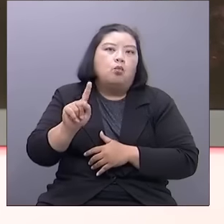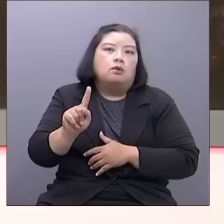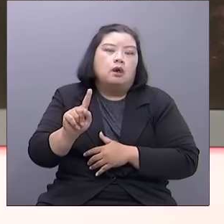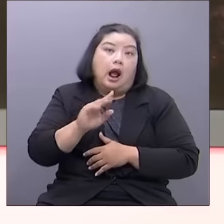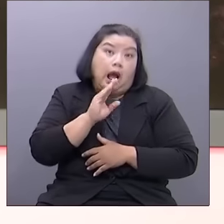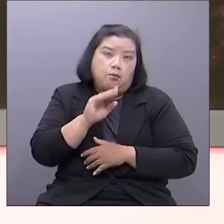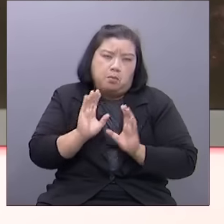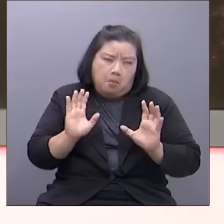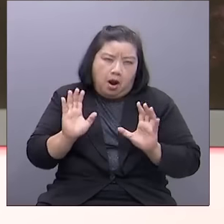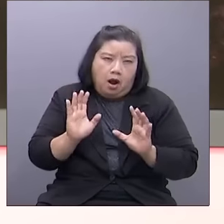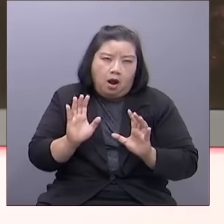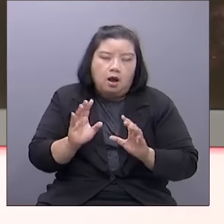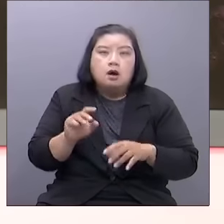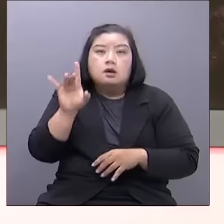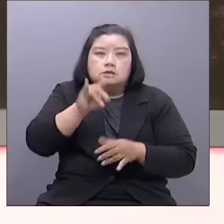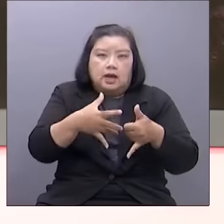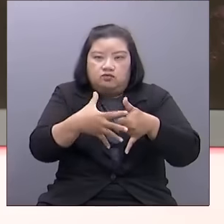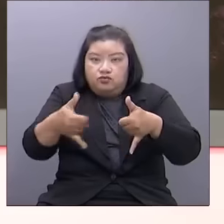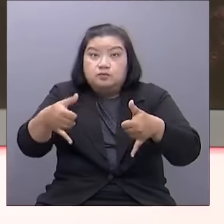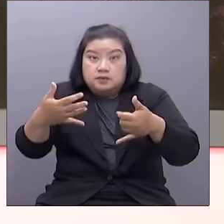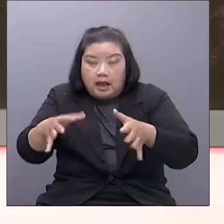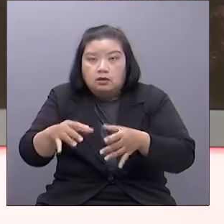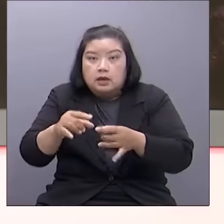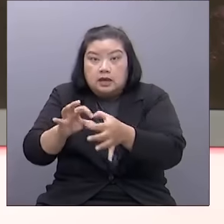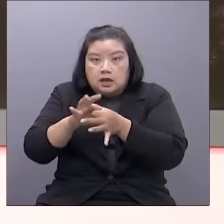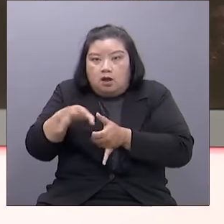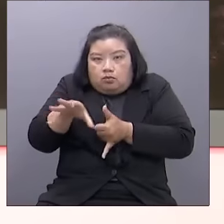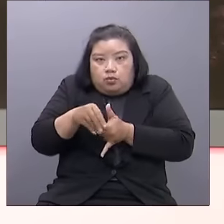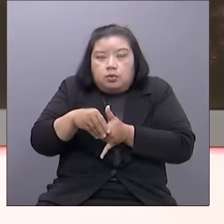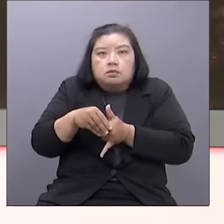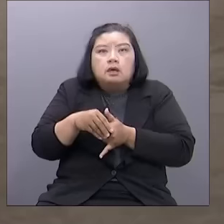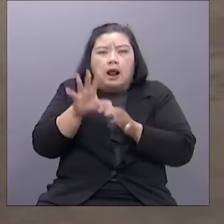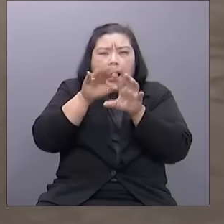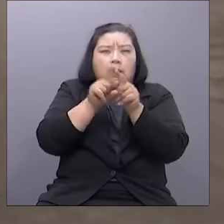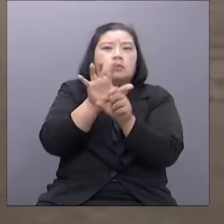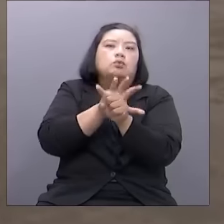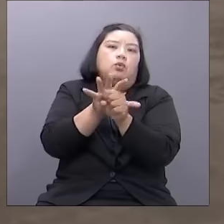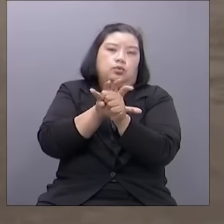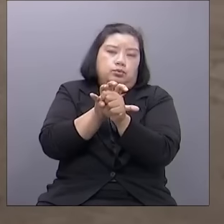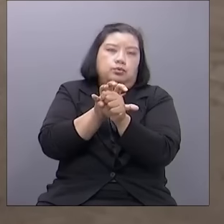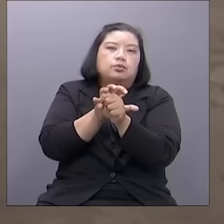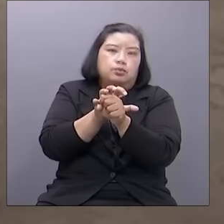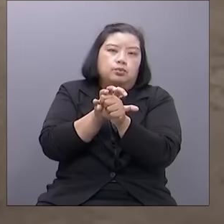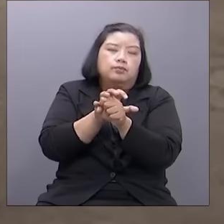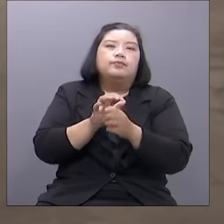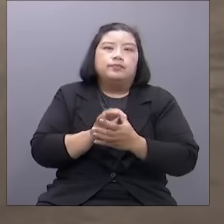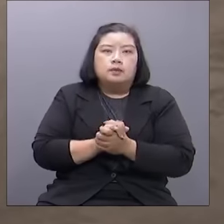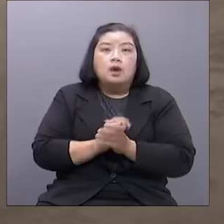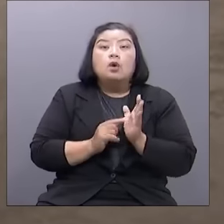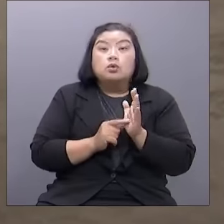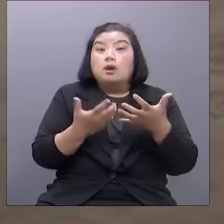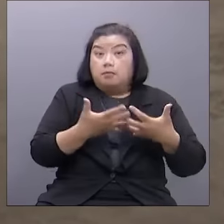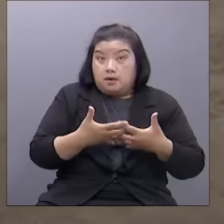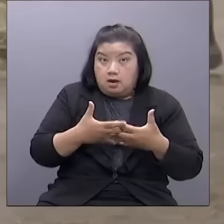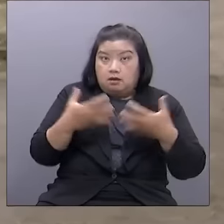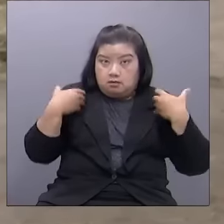าสู่คนได้ง่ายขึ้นไม่ต่างจากการรับมือกับการแพร่ระบาดของโควิด-19 ค่ะอย่างในสหรัฐนะคะรัฐบาล